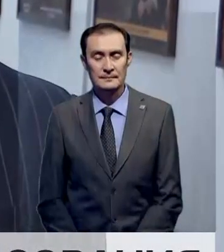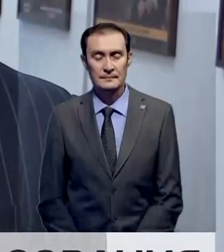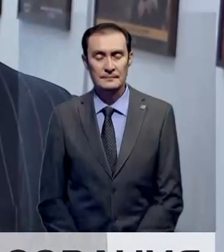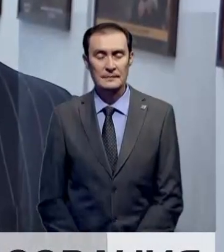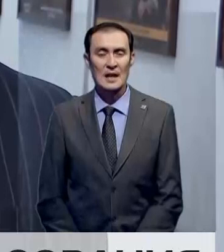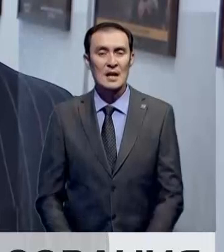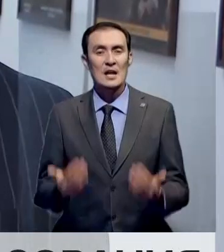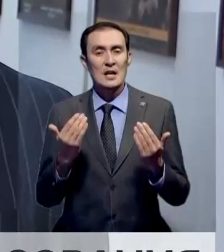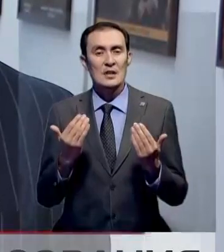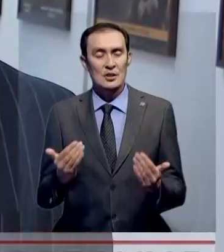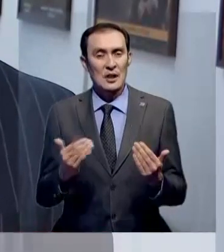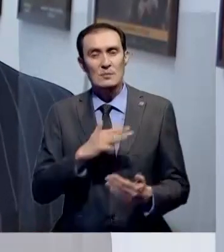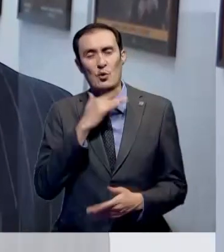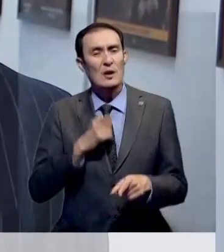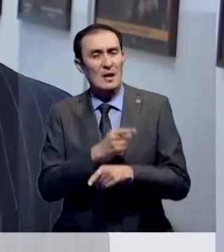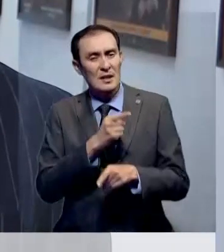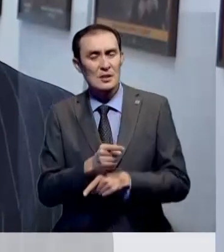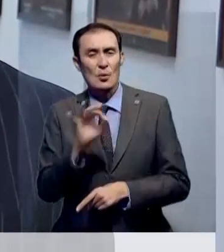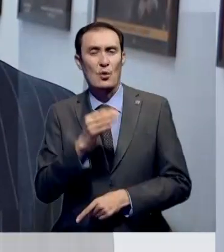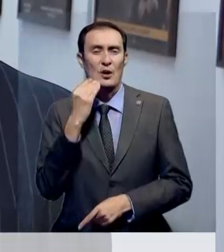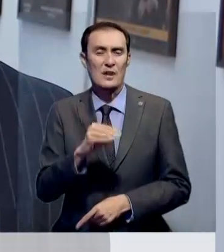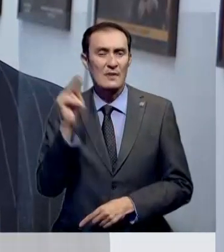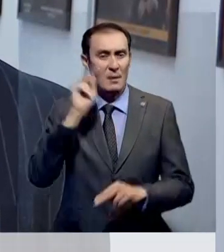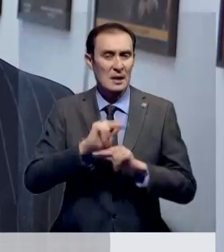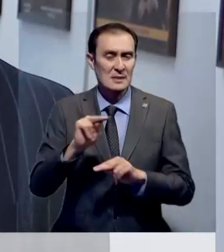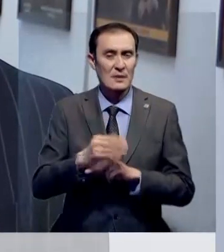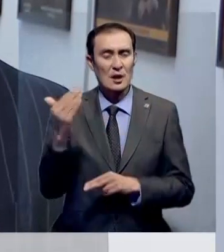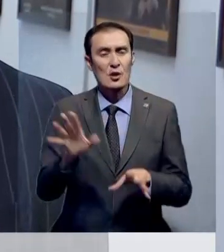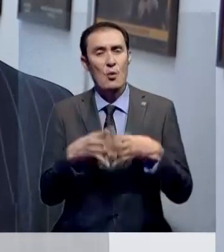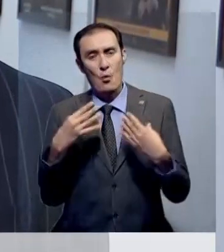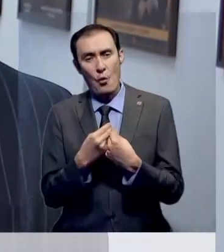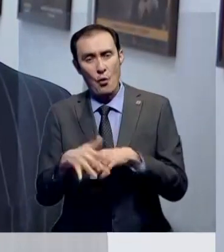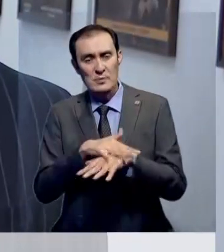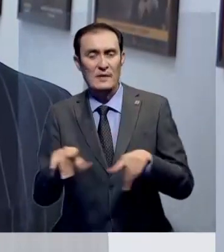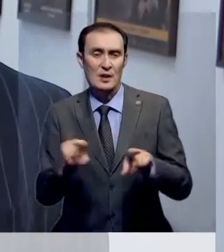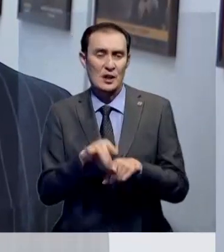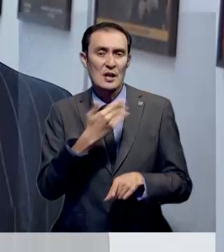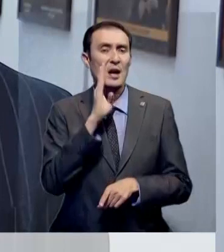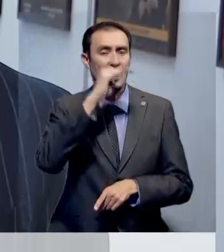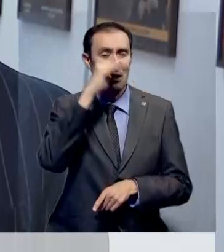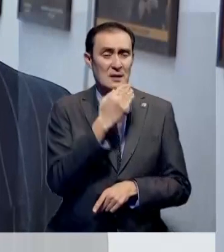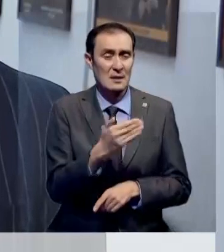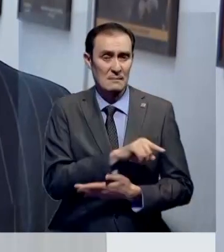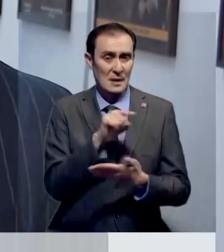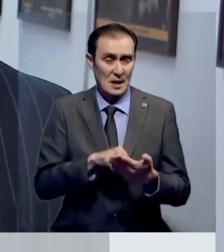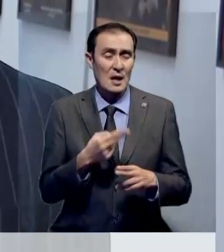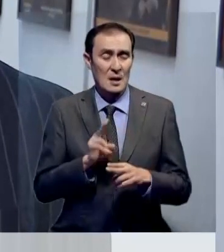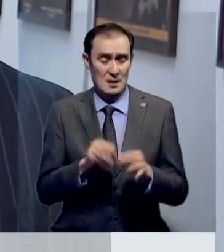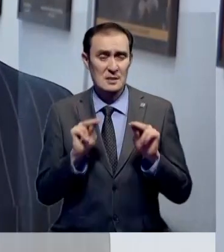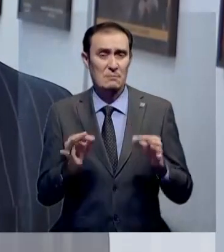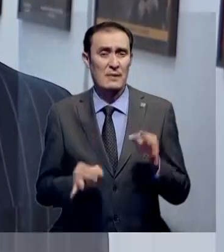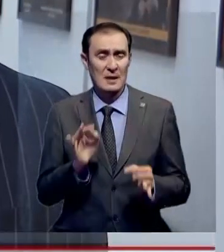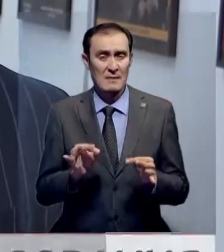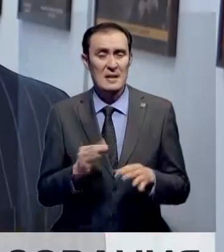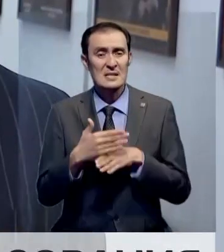сейчас немало критики о качестве образования звучит как со стороны общества так и со стороны родителей это вполне справедливо